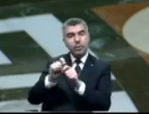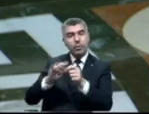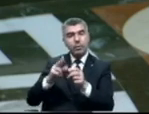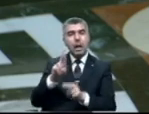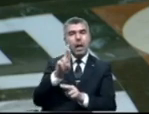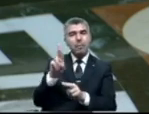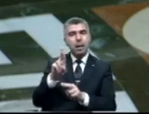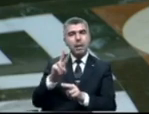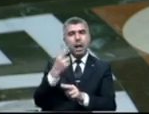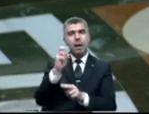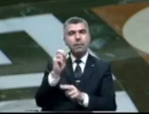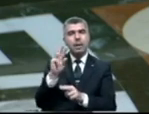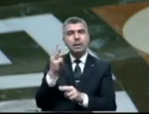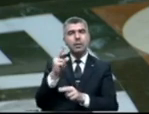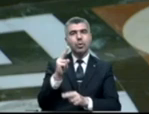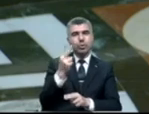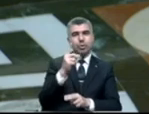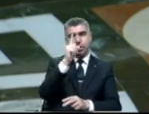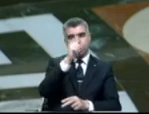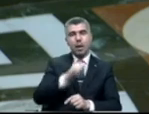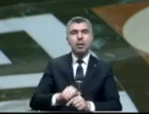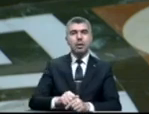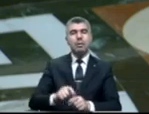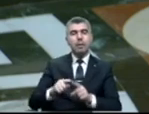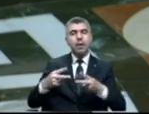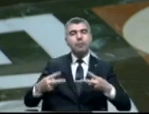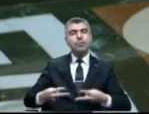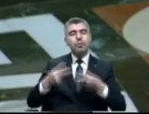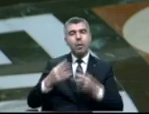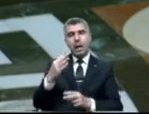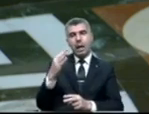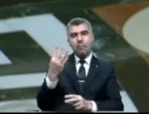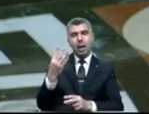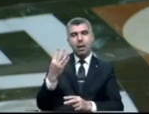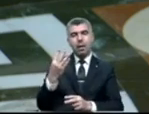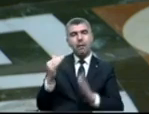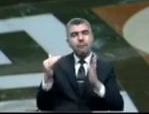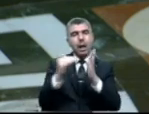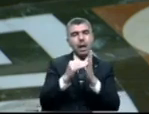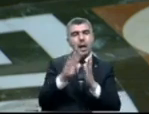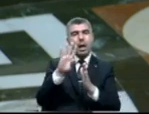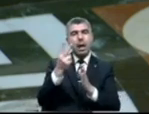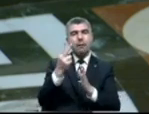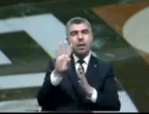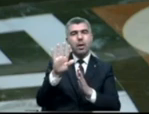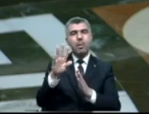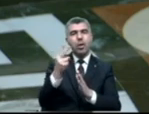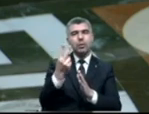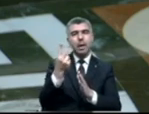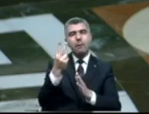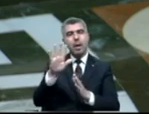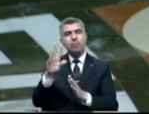في الرباط في 2023 إن شاء الله وفي الأسواق الأربعة الأخرى في آخر 24 بداية